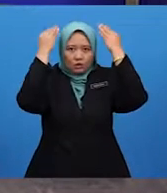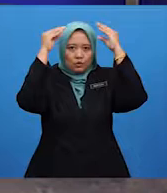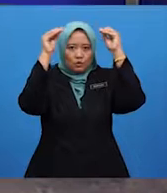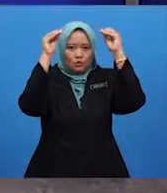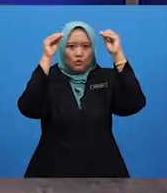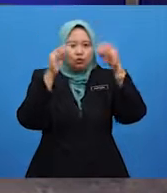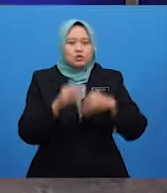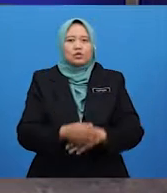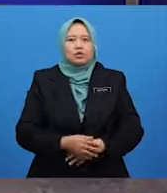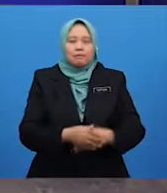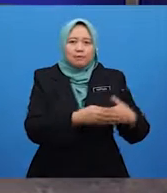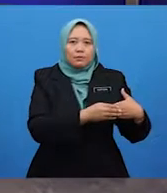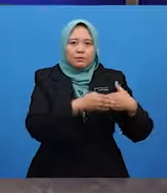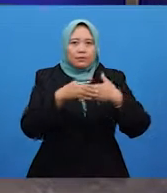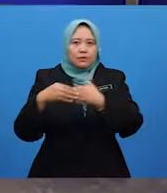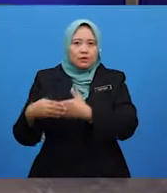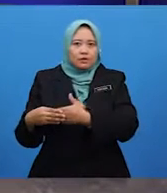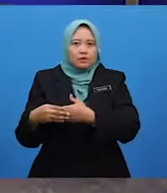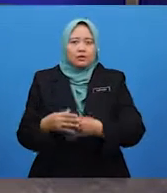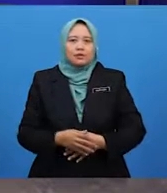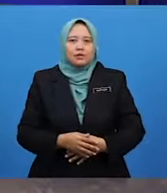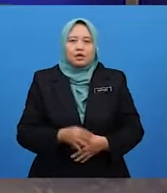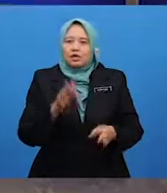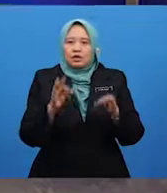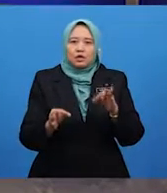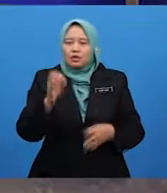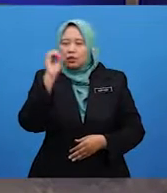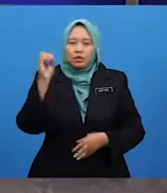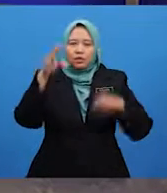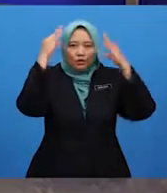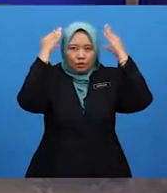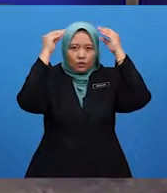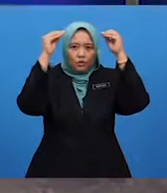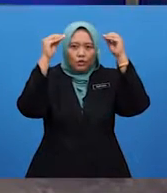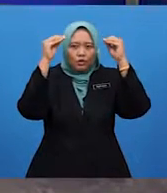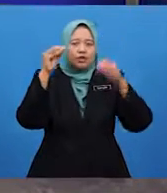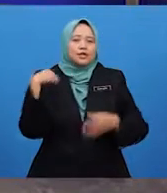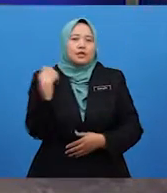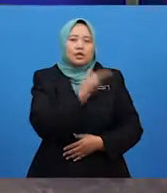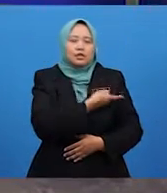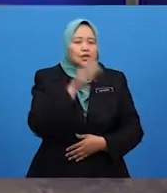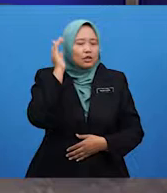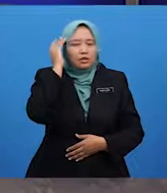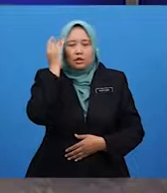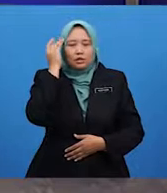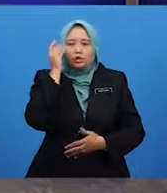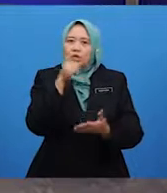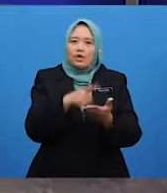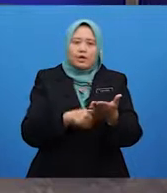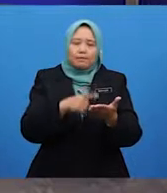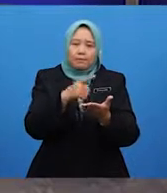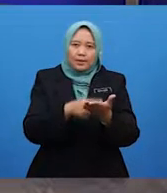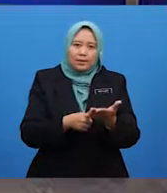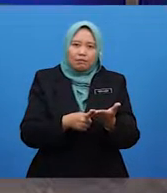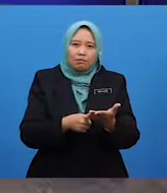Kena berinteraksi dengan guru pembimbing. Kerana tanpa guru, sesat jalan. Betul, betul itu. Daripada kita